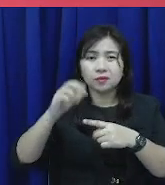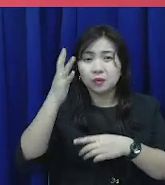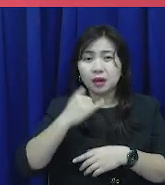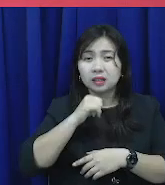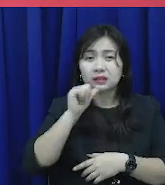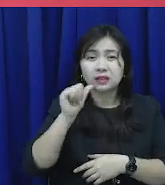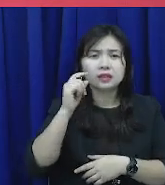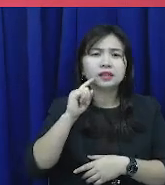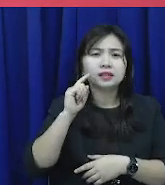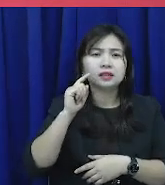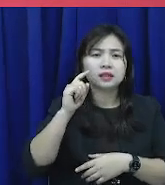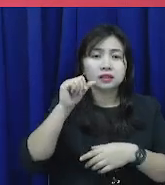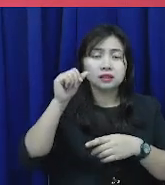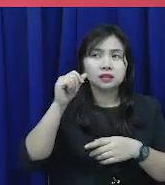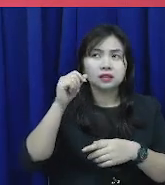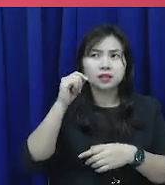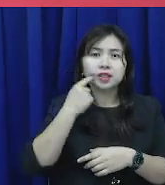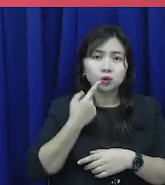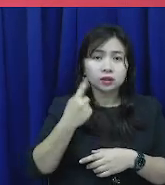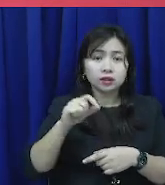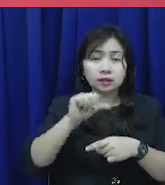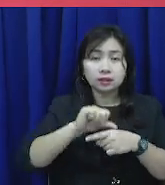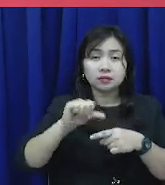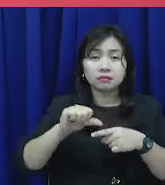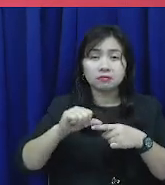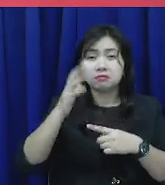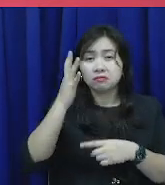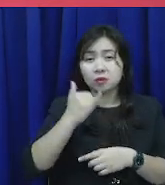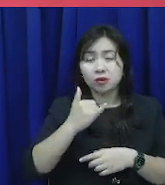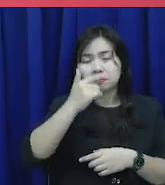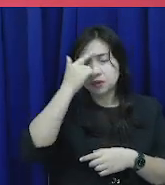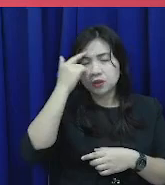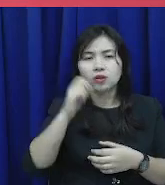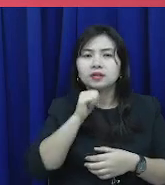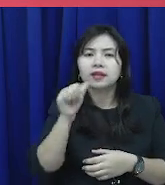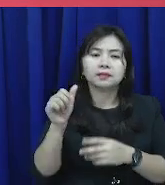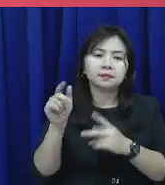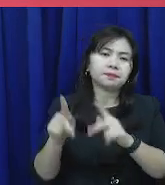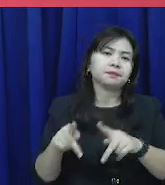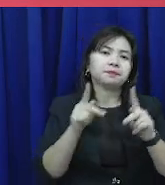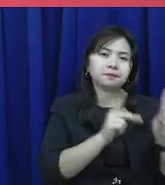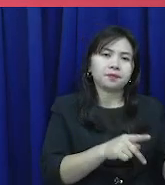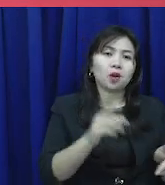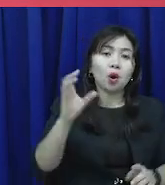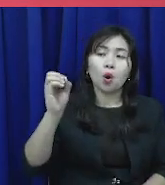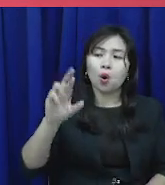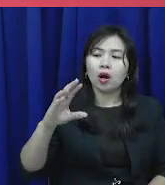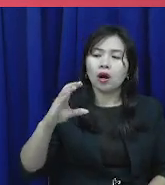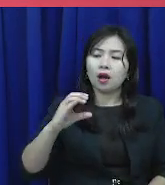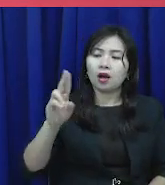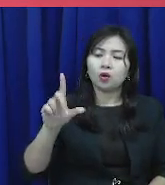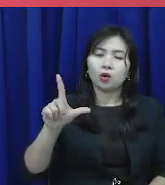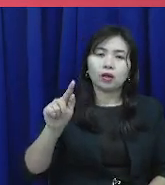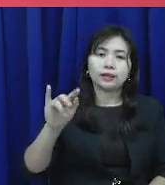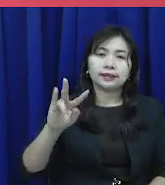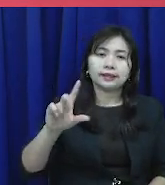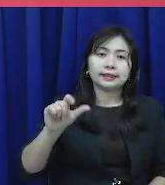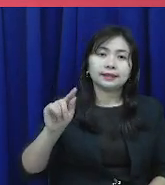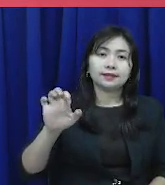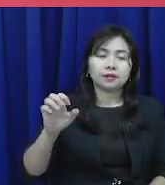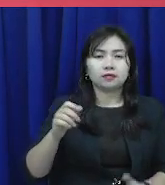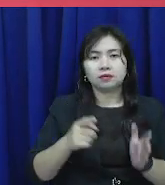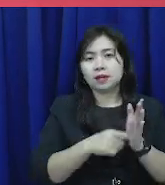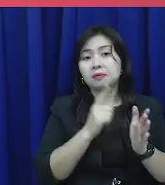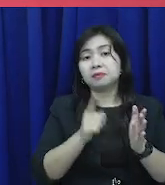hindi na siya nagc e nakukuha niyo mga kapatid Kaya minsan minsan papalag tayo sa Diyos Pag pinalo tayo